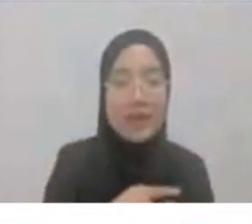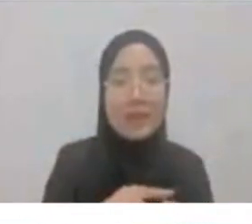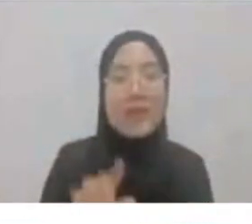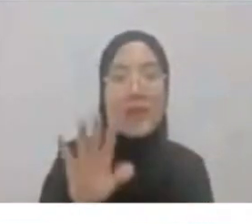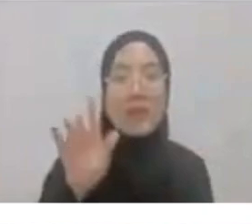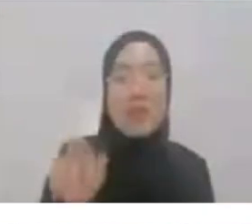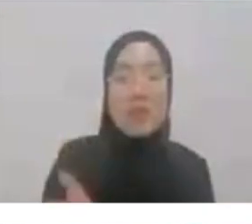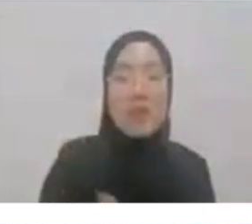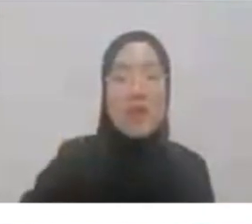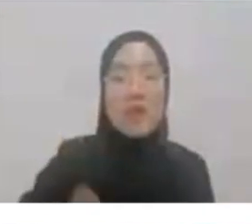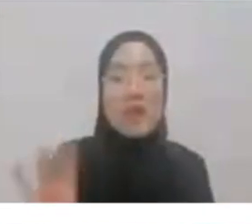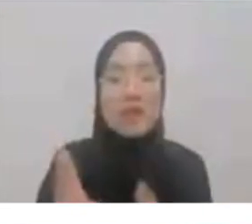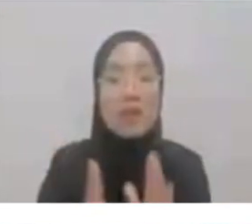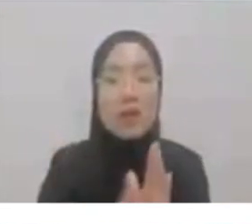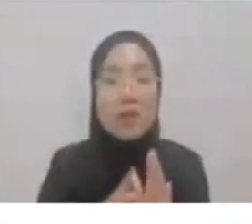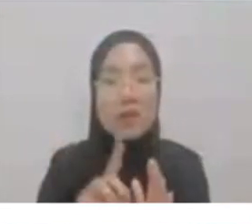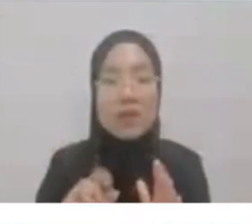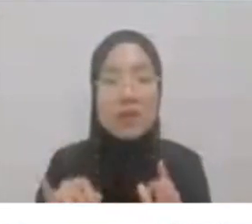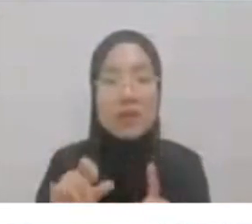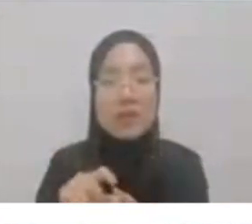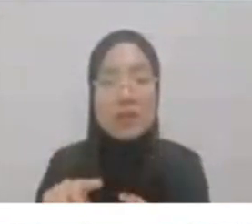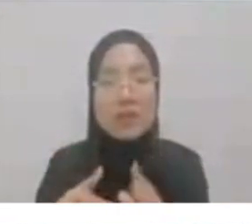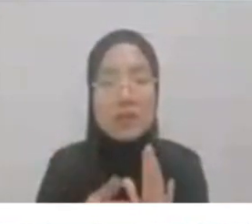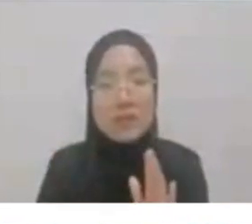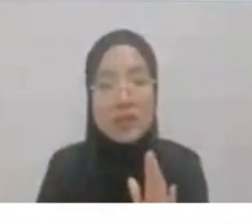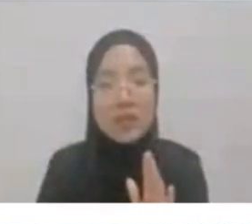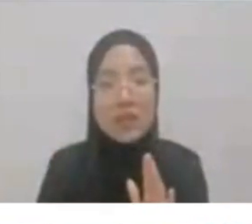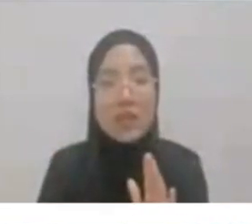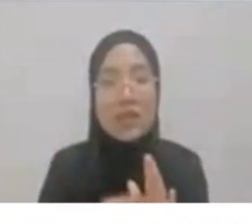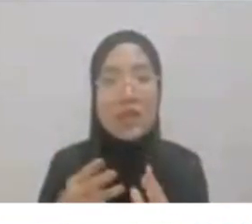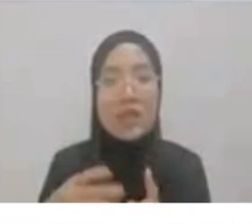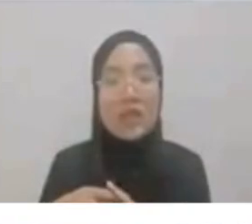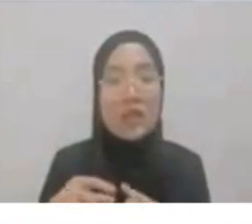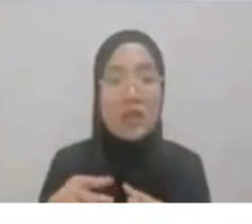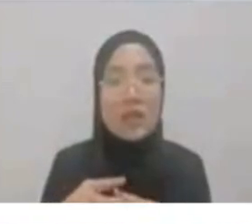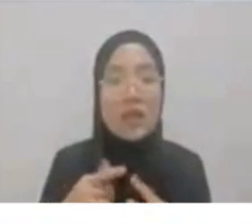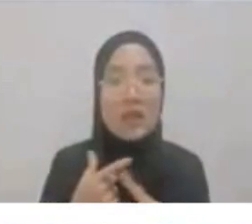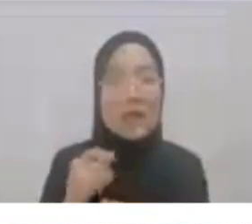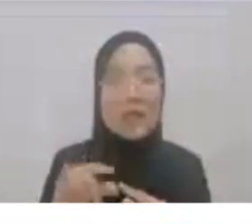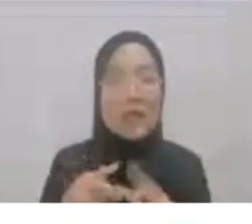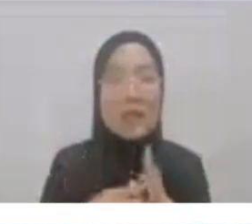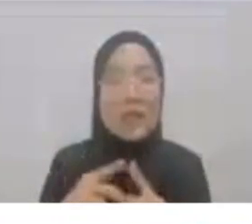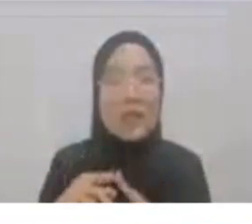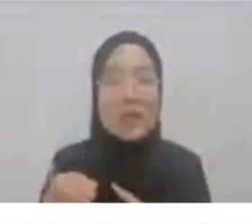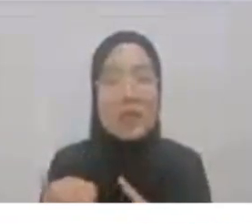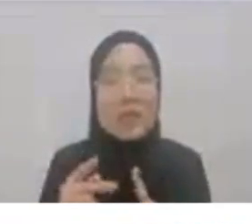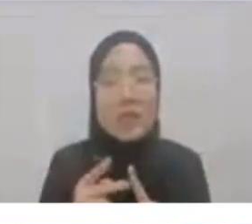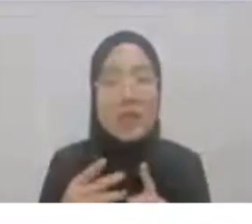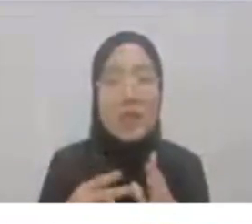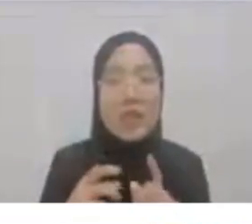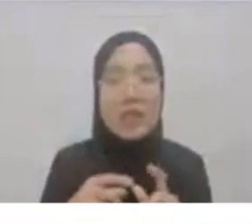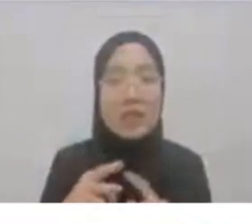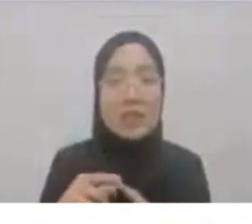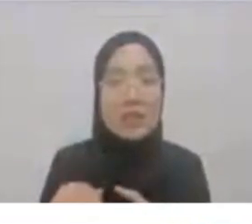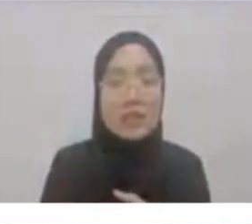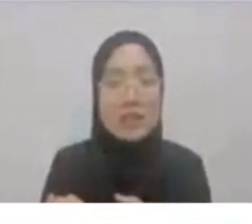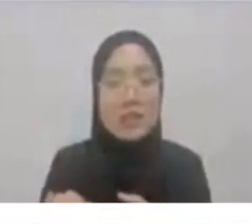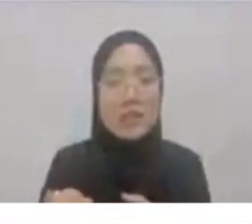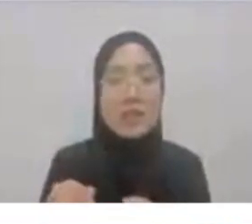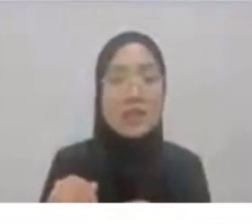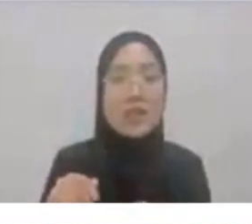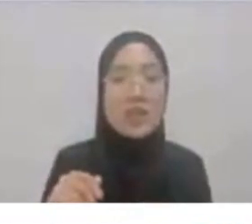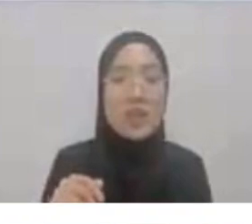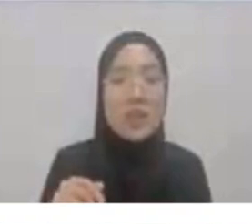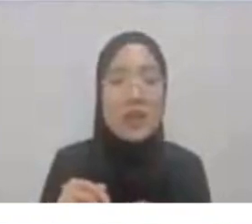atas nama Muhammad Zidan R kon Navi Eka Yulianti STI Pujianti suprato dan Hani Jayanti mengisi